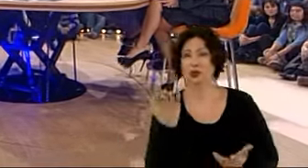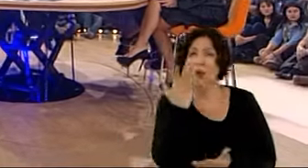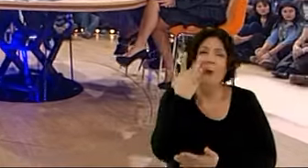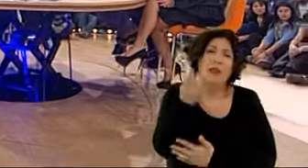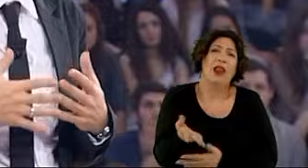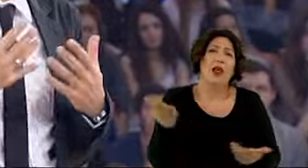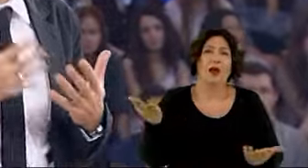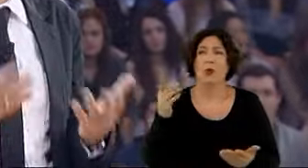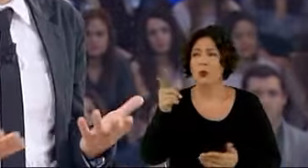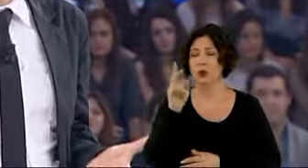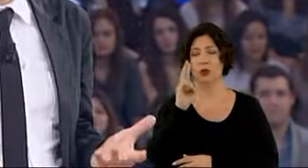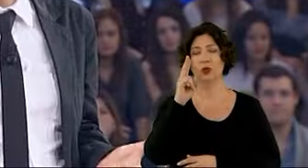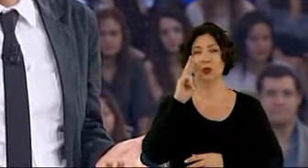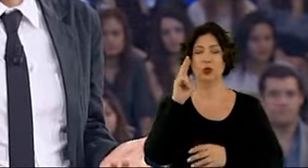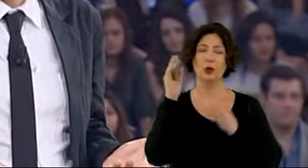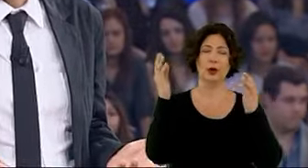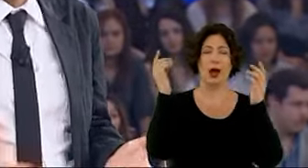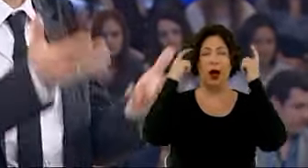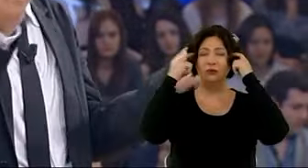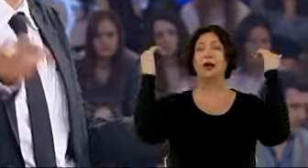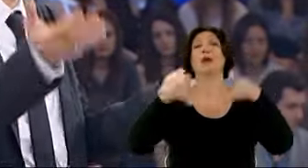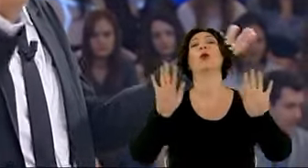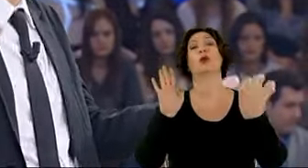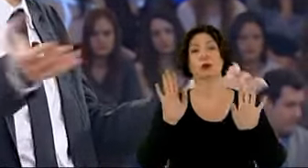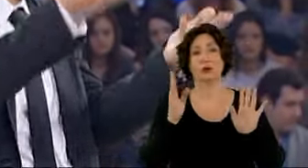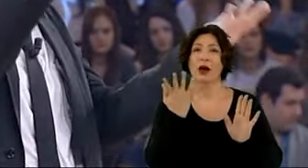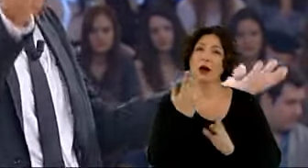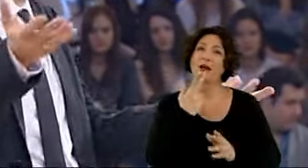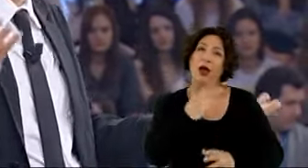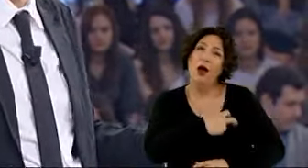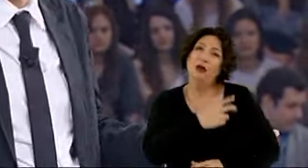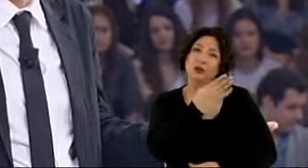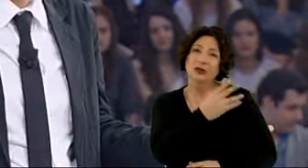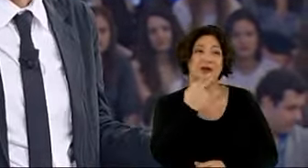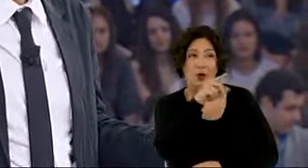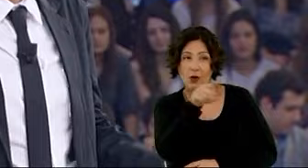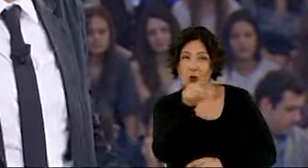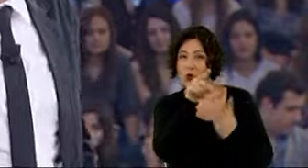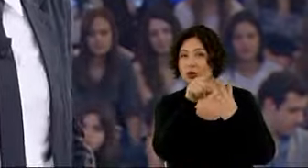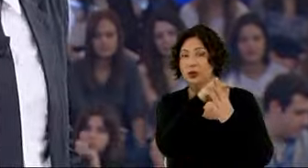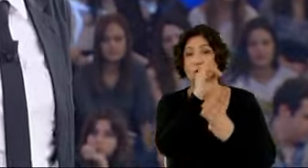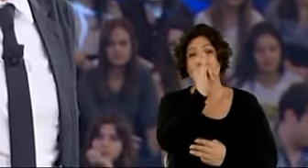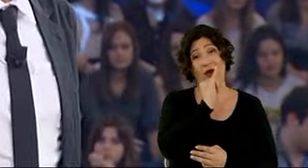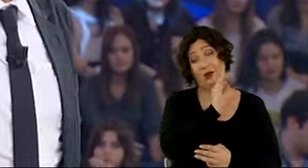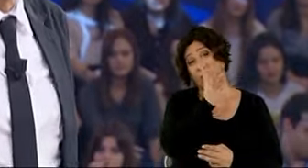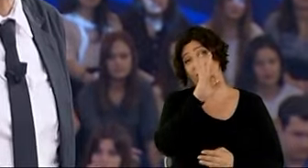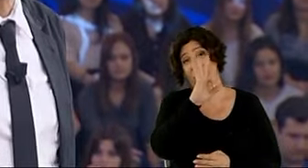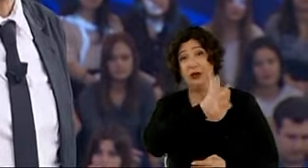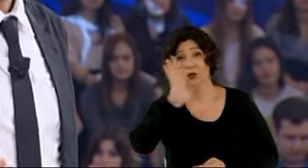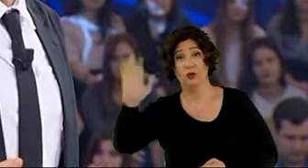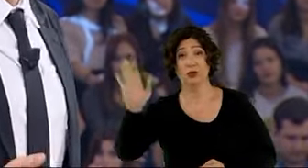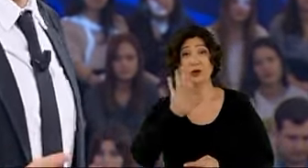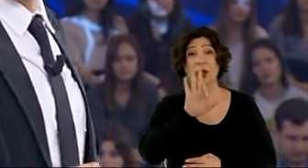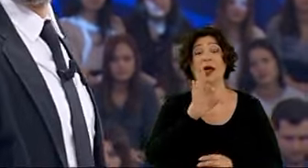belli. Tabii bunu gözümüzün önüne getirmiyoruz. Belki kadına aşığız. O kadınlardan birine aşığız falan. Üçü birden kalkıyor, diyor ki nereye